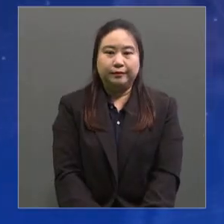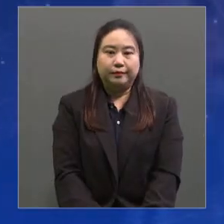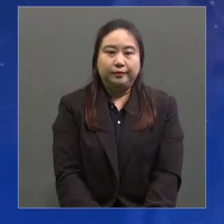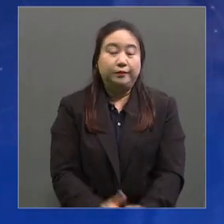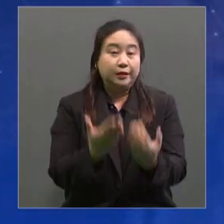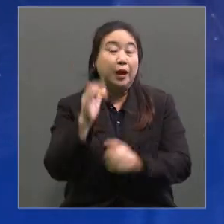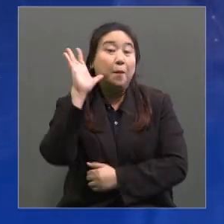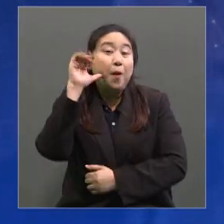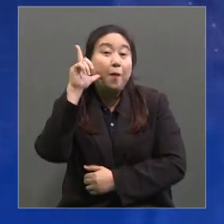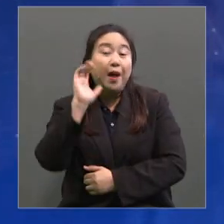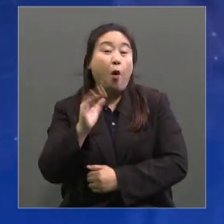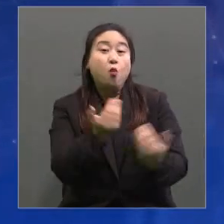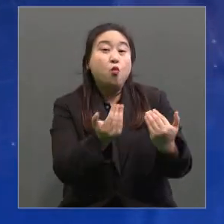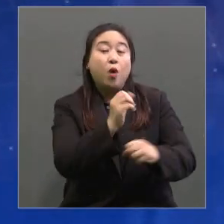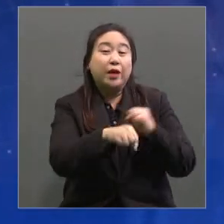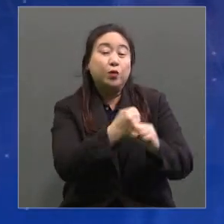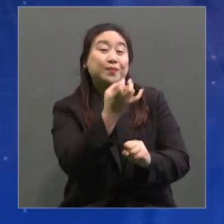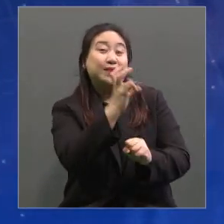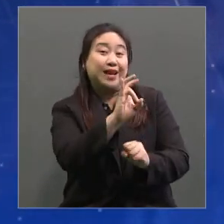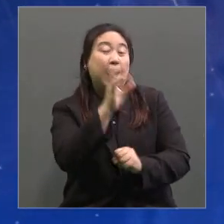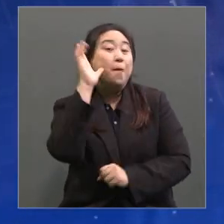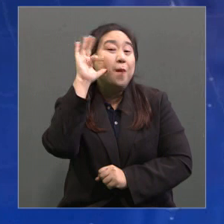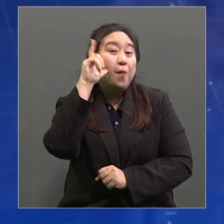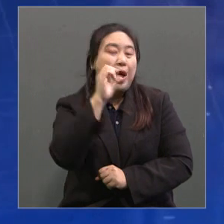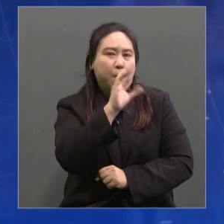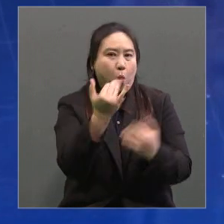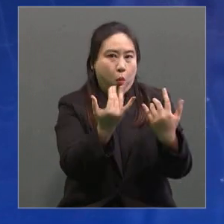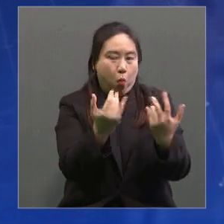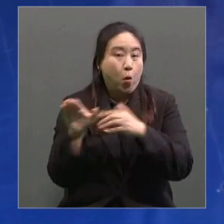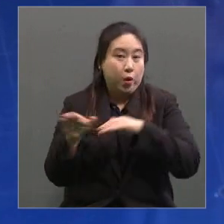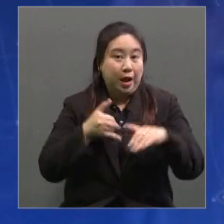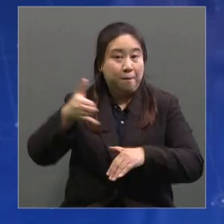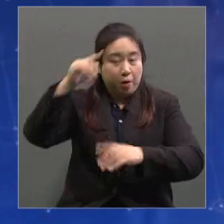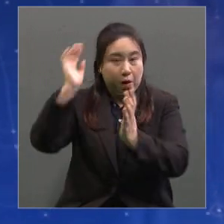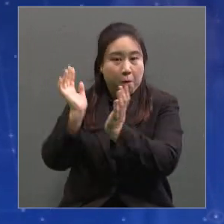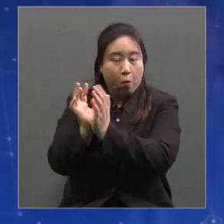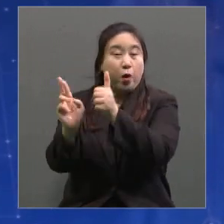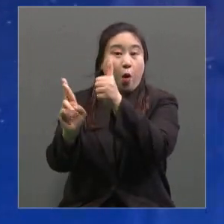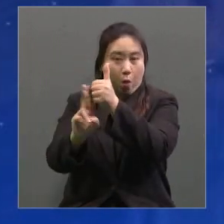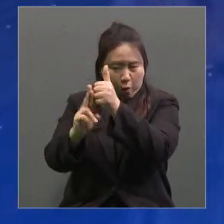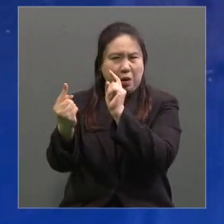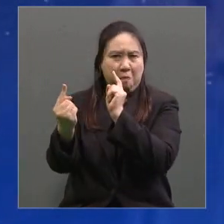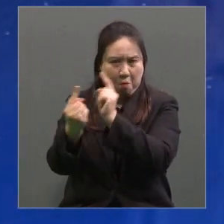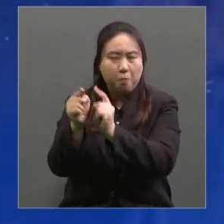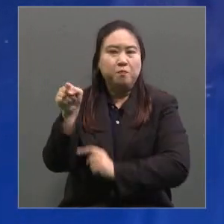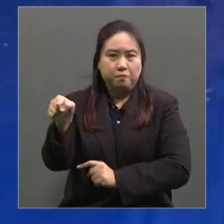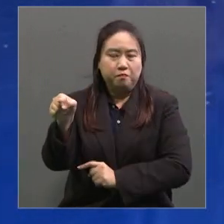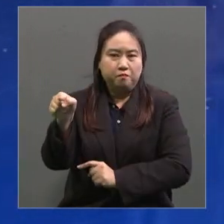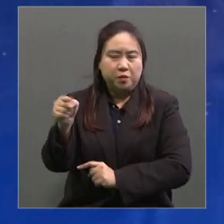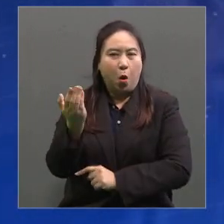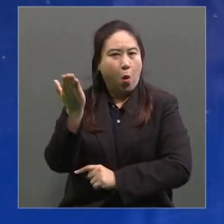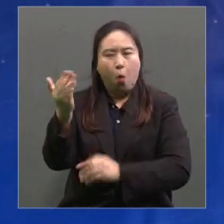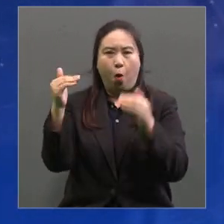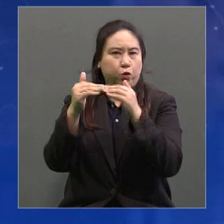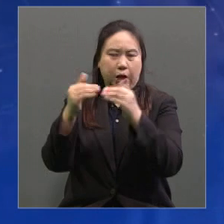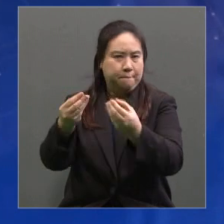ด้านพ่อแม่ของเยาวชนบอกว่าเตรียมที่จะเข้าพบพลตำรวจเอกสุรเชษฐ์หักพานรองผู้บัญชาการตำรวจแห่งชาติที่สโมสรตำรวจเพื่อขอ